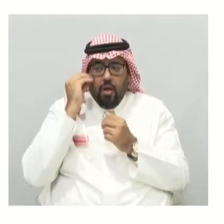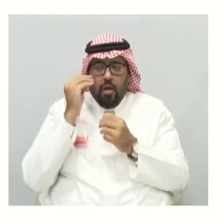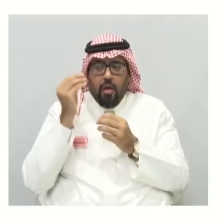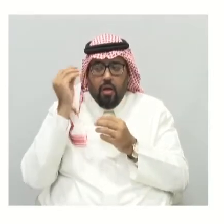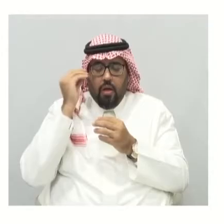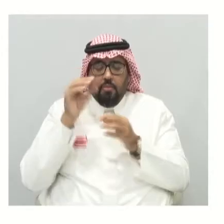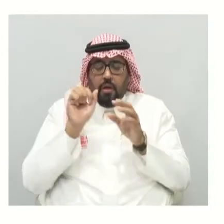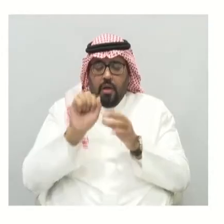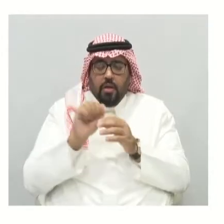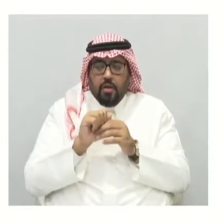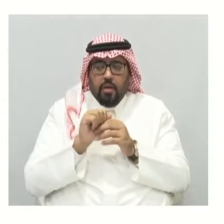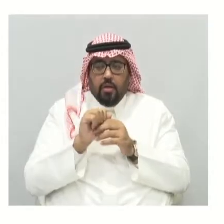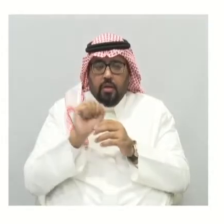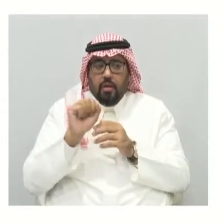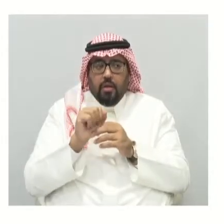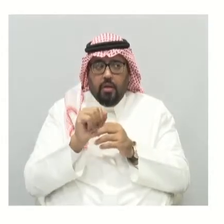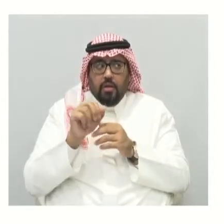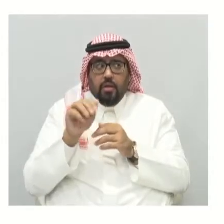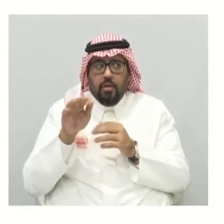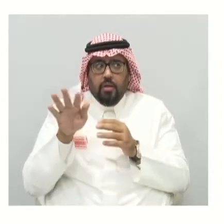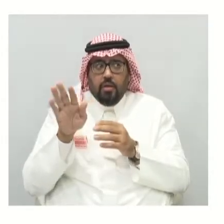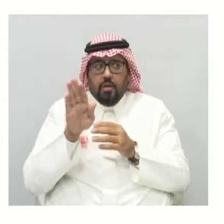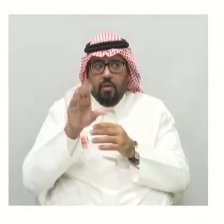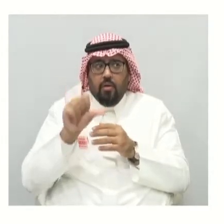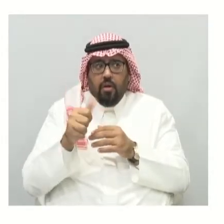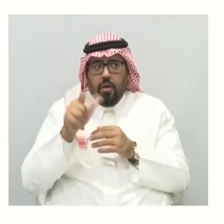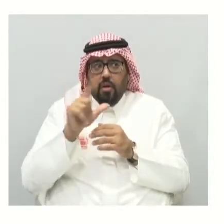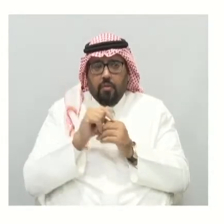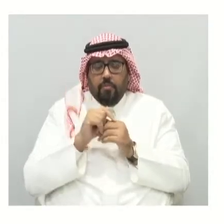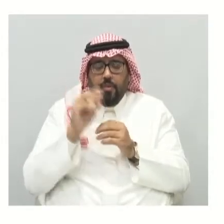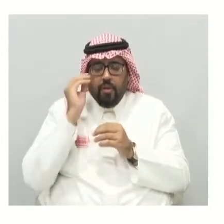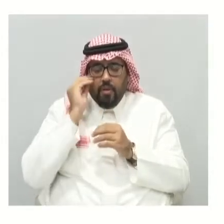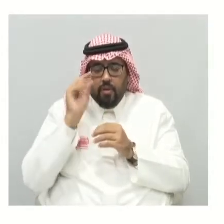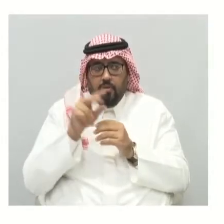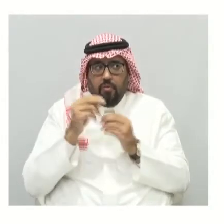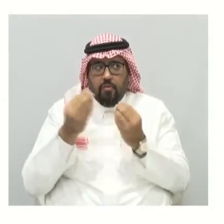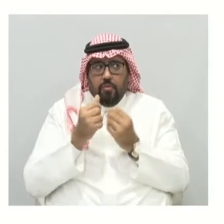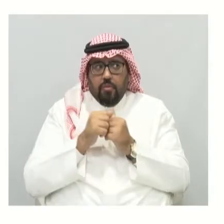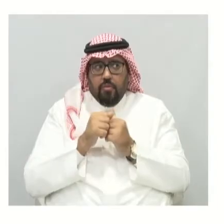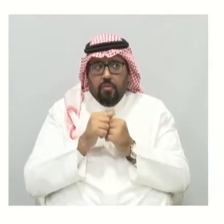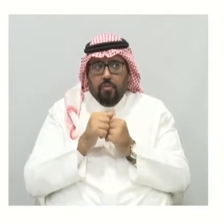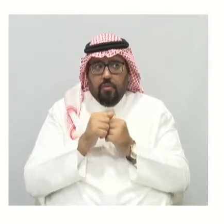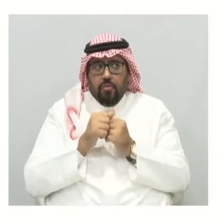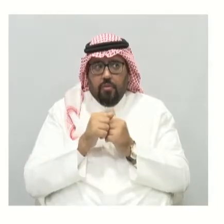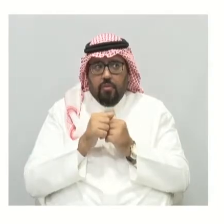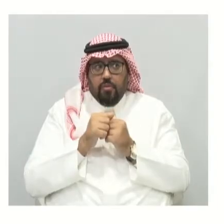بعض خصائص السوائل طيب تعالوا نشوف مع بعض